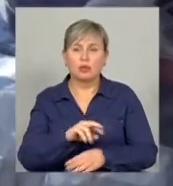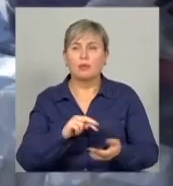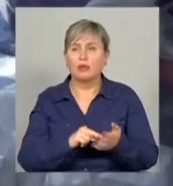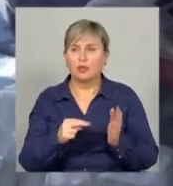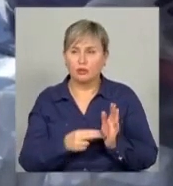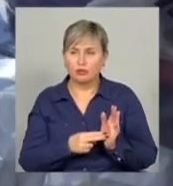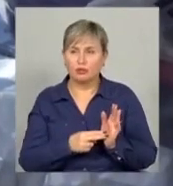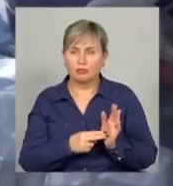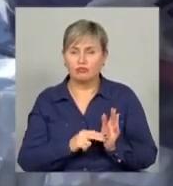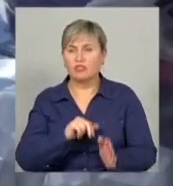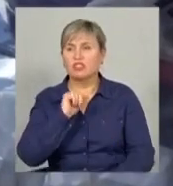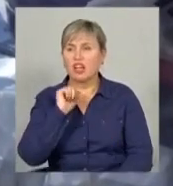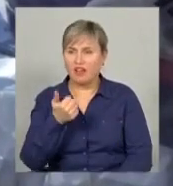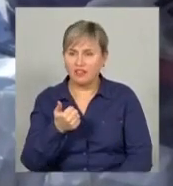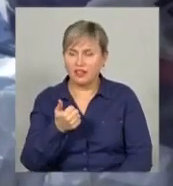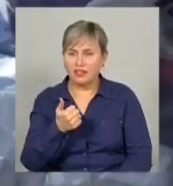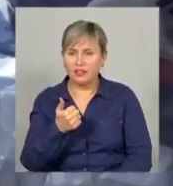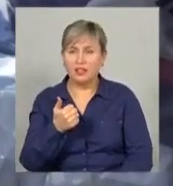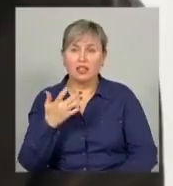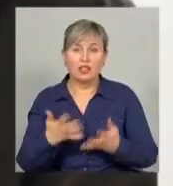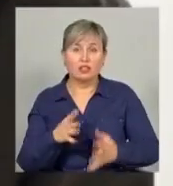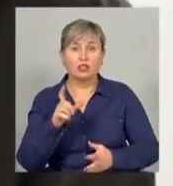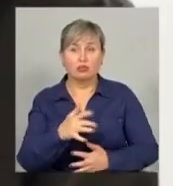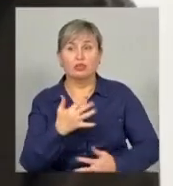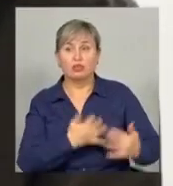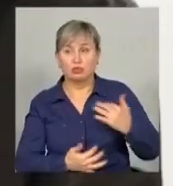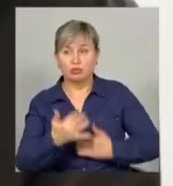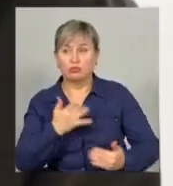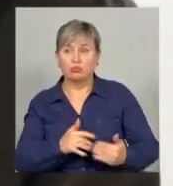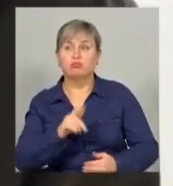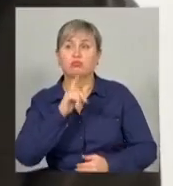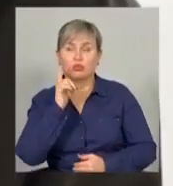завтра, если все еще люди будут идти, то послезавтра отправим.